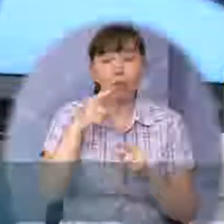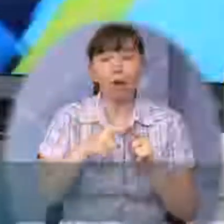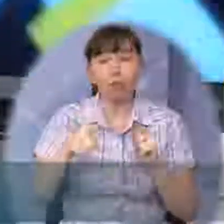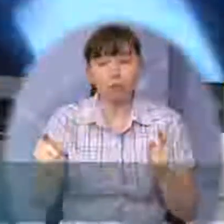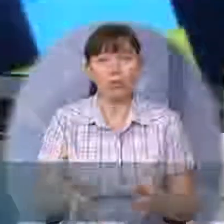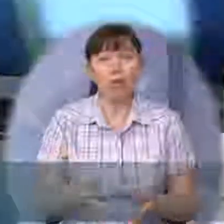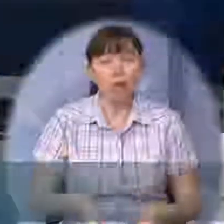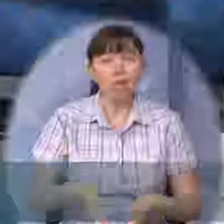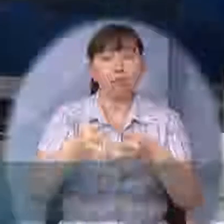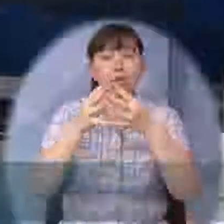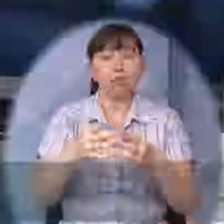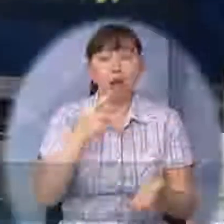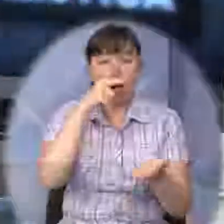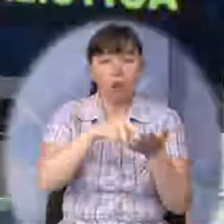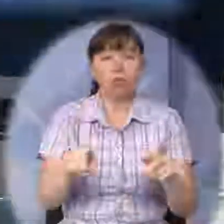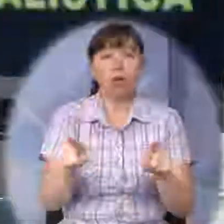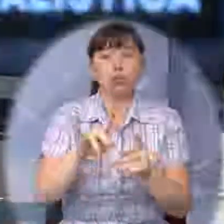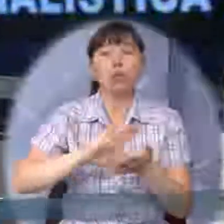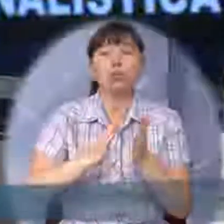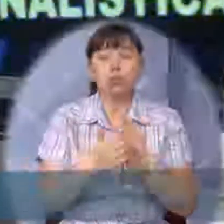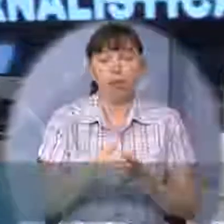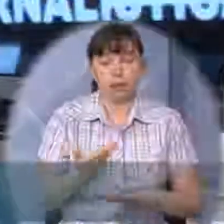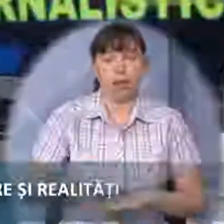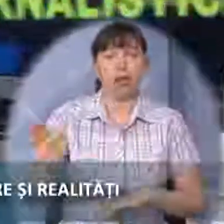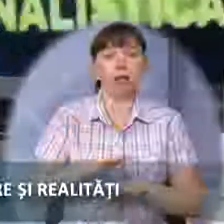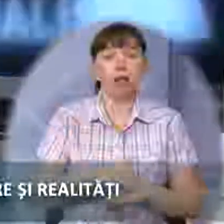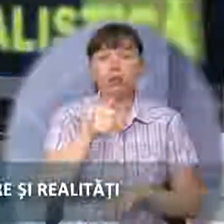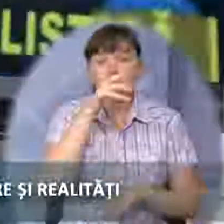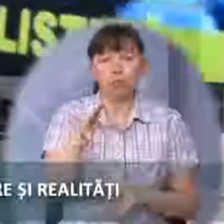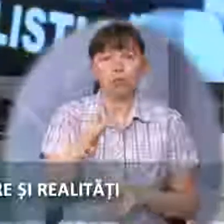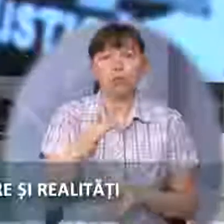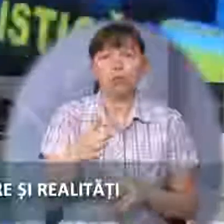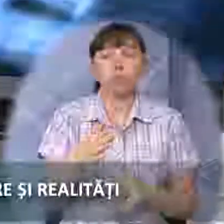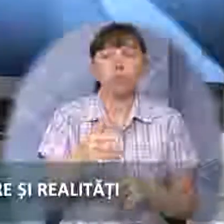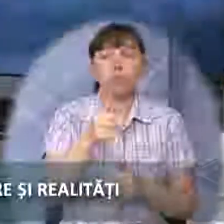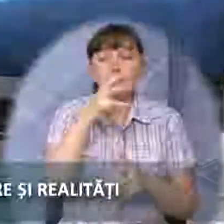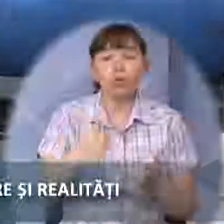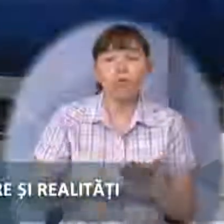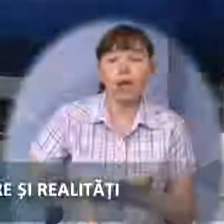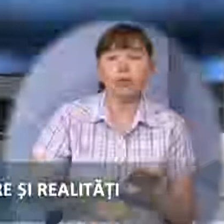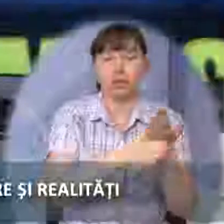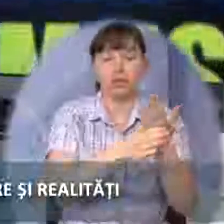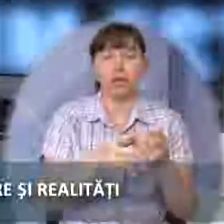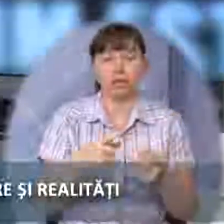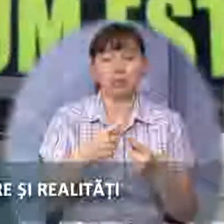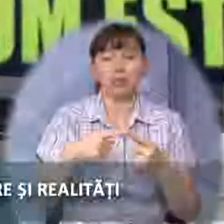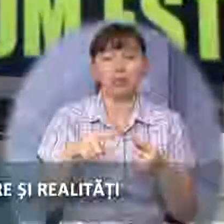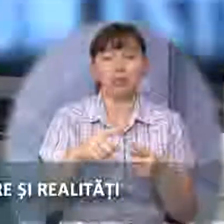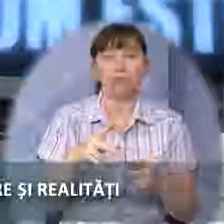parcursul vieții, au ajuns într-o dificultate și nu pot fi asistați de autorități